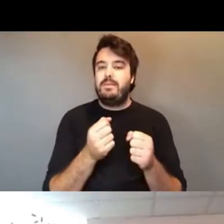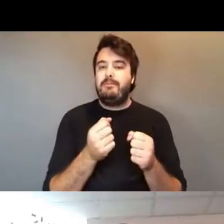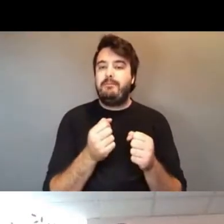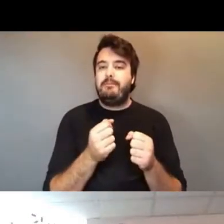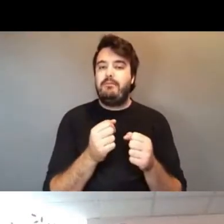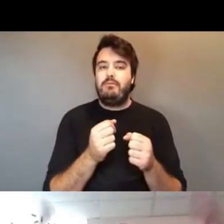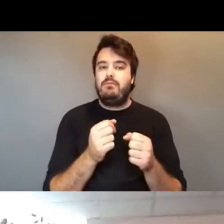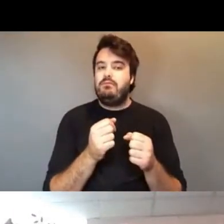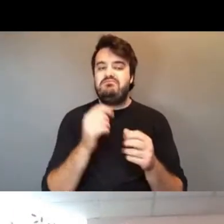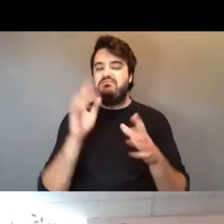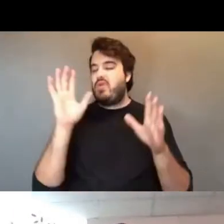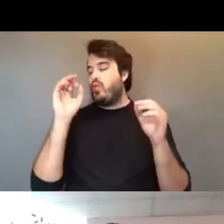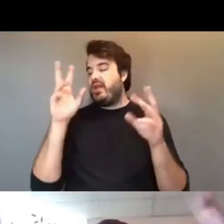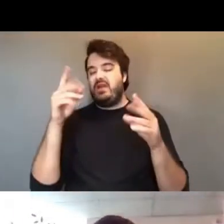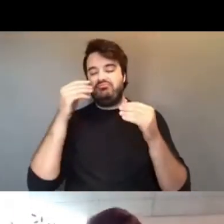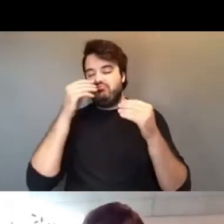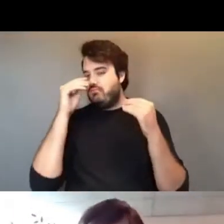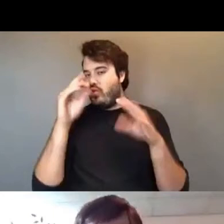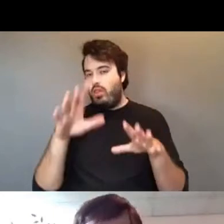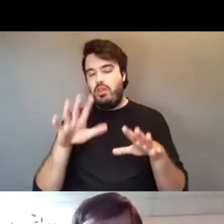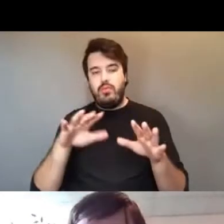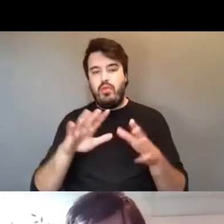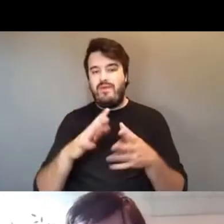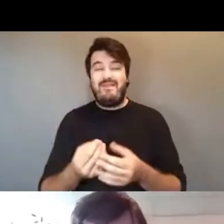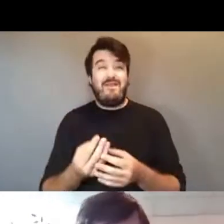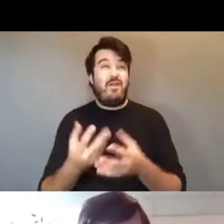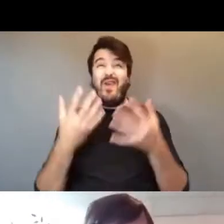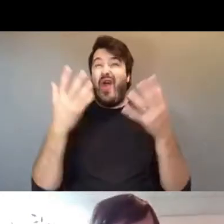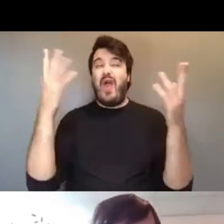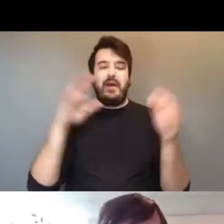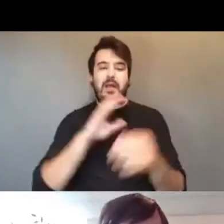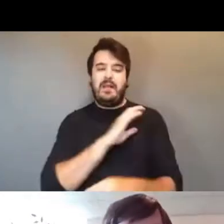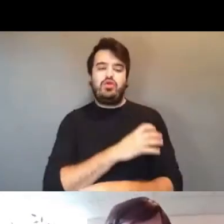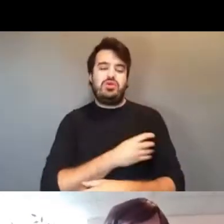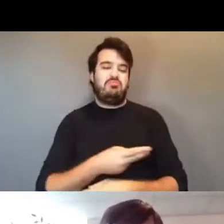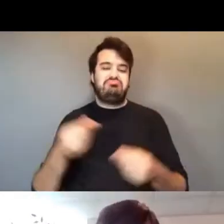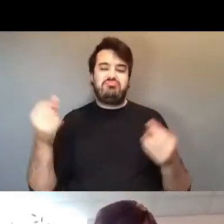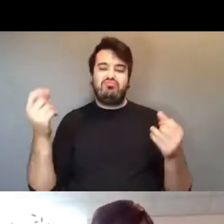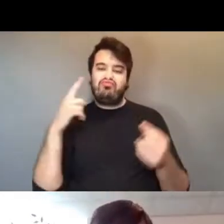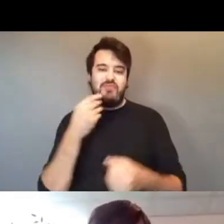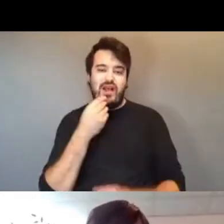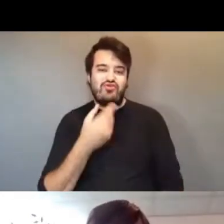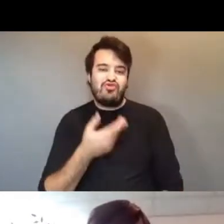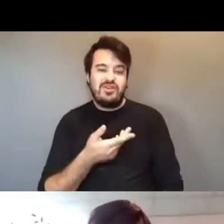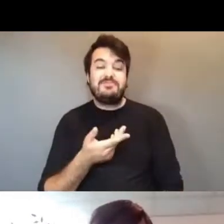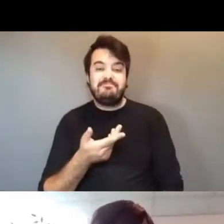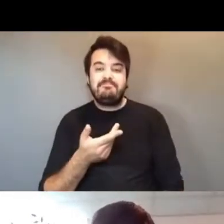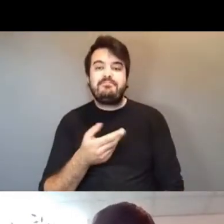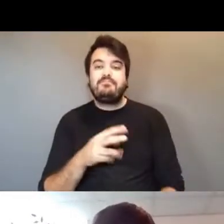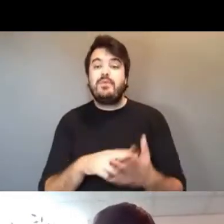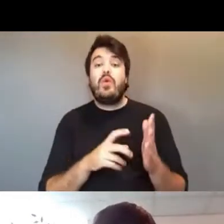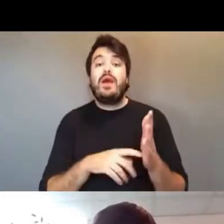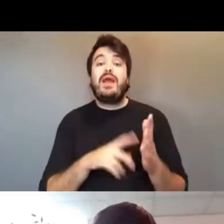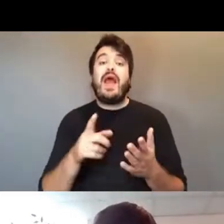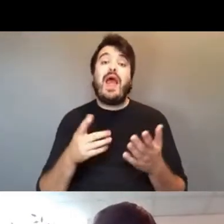OK, j'abandonne ». Puis là, elle va faire tout plein de fleurs, puis son énergie s'en va. Alors, lorsque vous cueillez